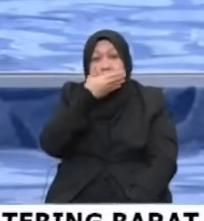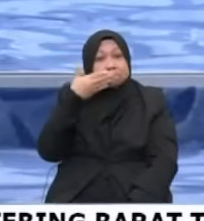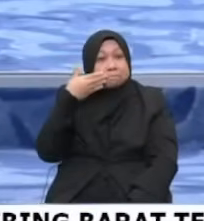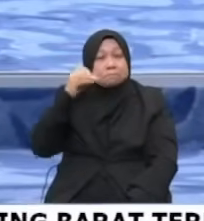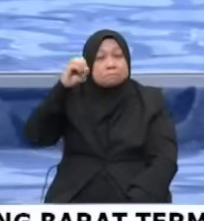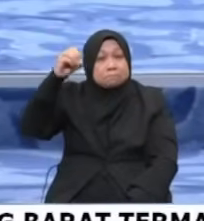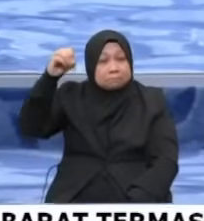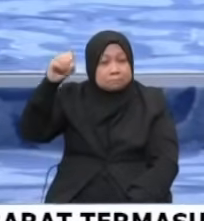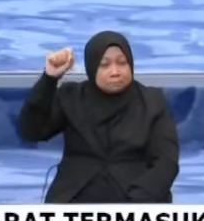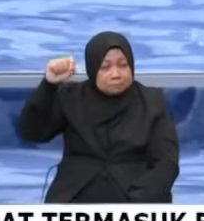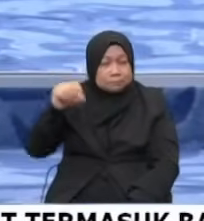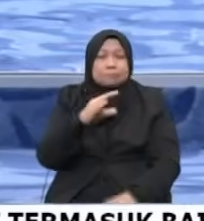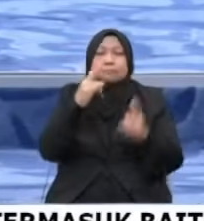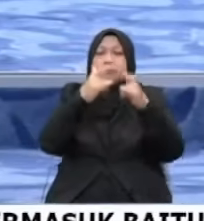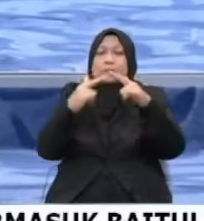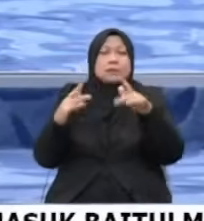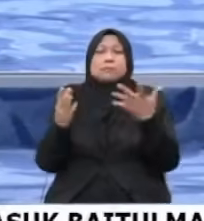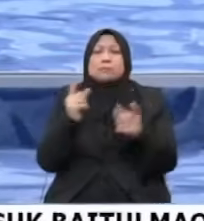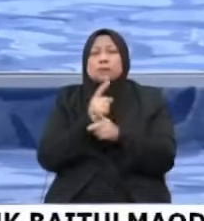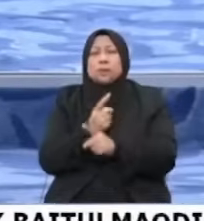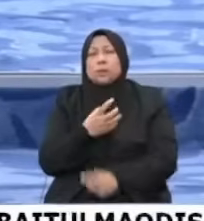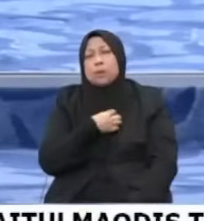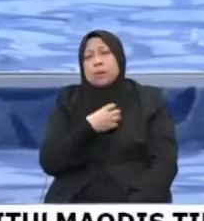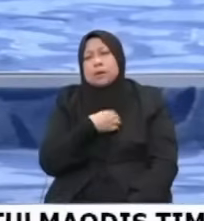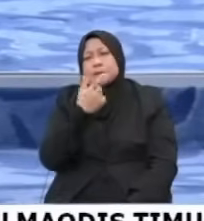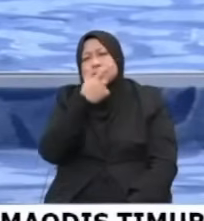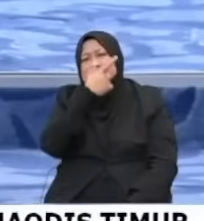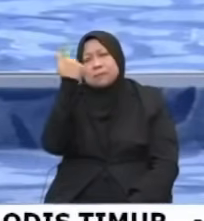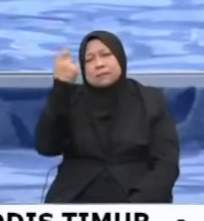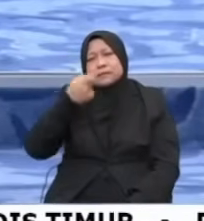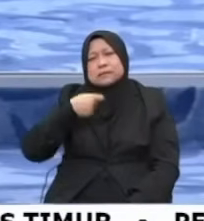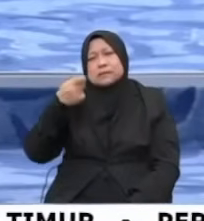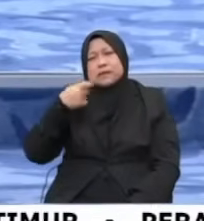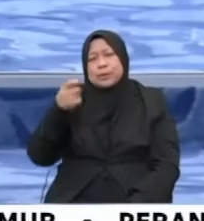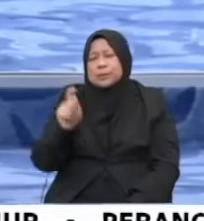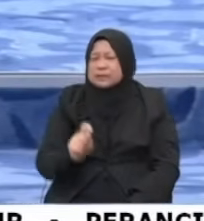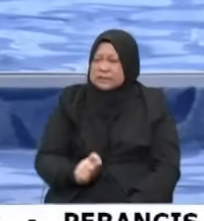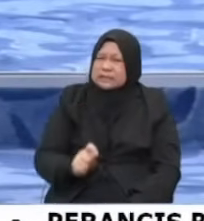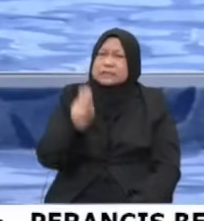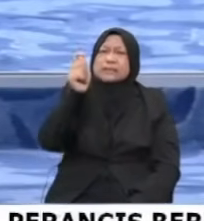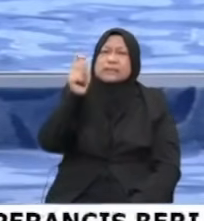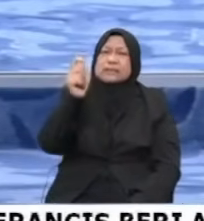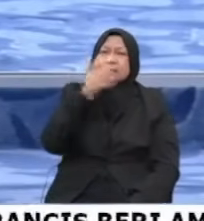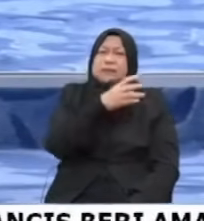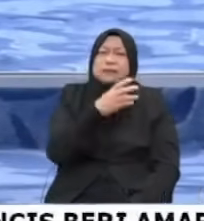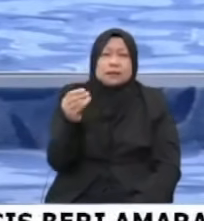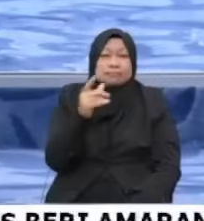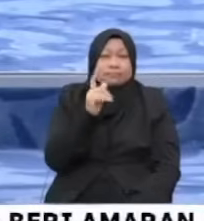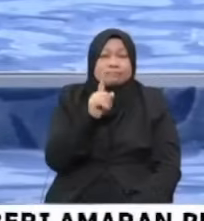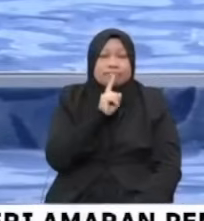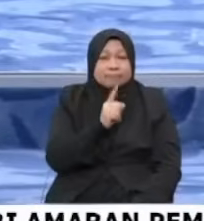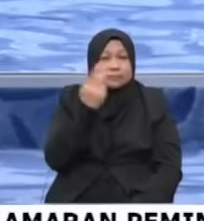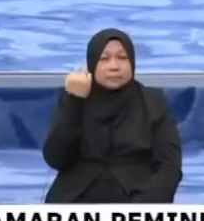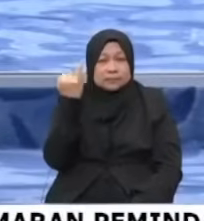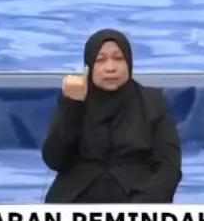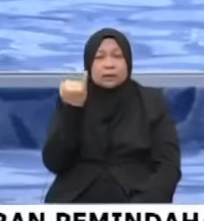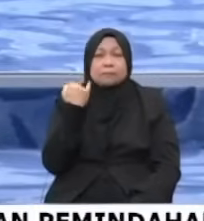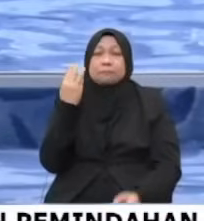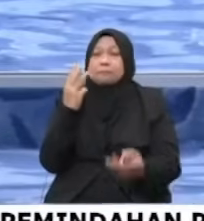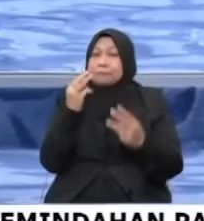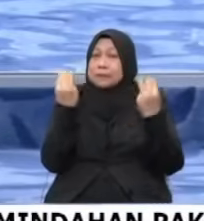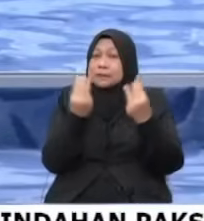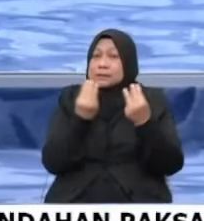Ini kebanyakan yang mengeluh ialah kerana kadar sewa yang tinggi dan pada pendapat saya mal-